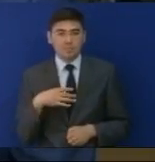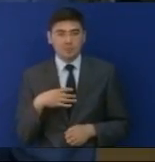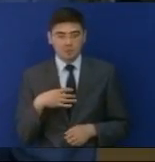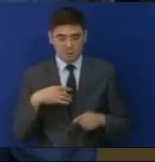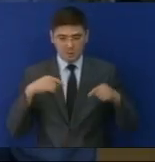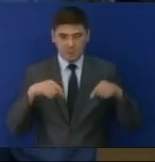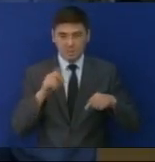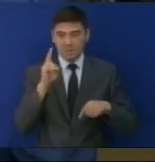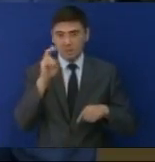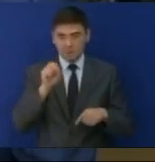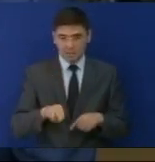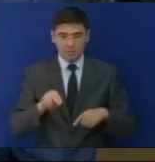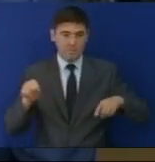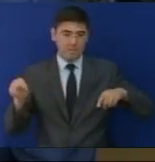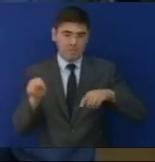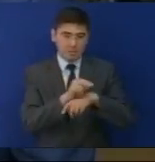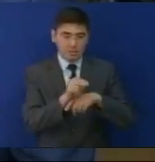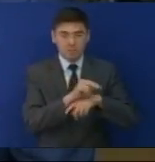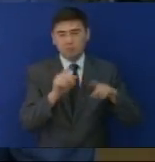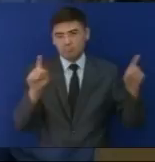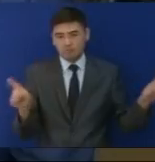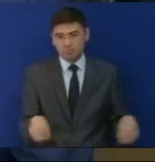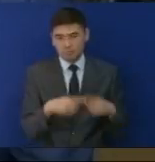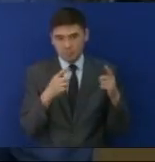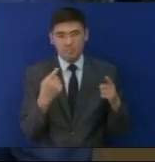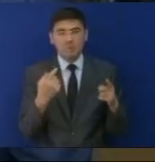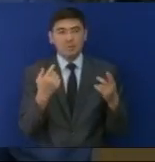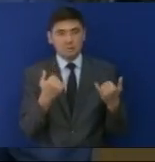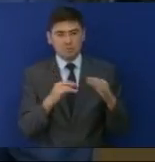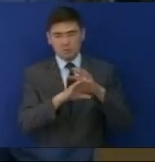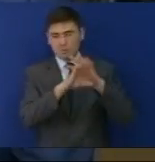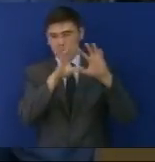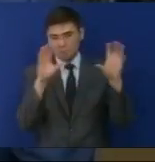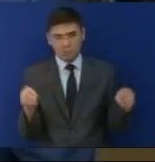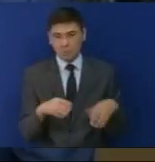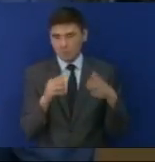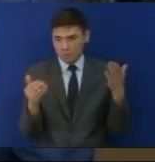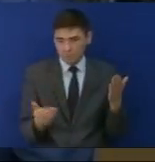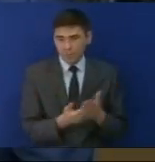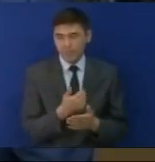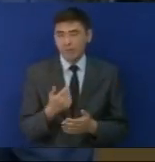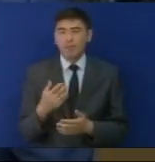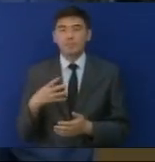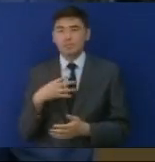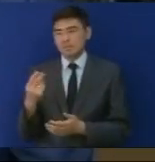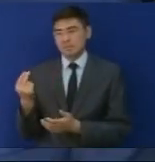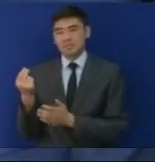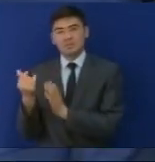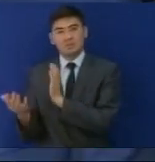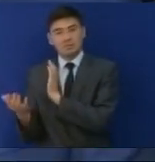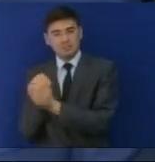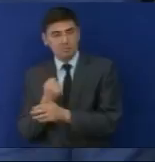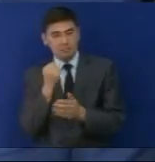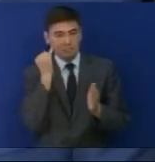реконструкцию музея, который раньше был музеем. Сейчас как бы новое открыли, выделили средства с местного бюджета.